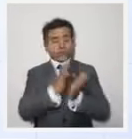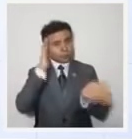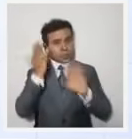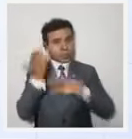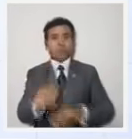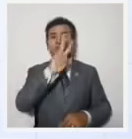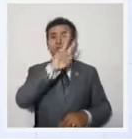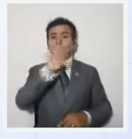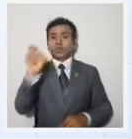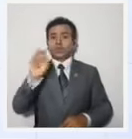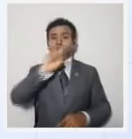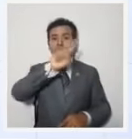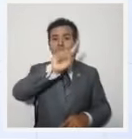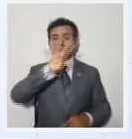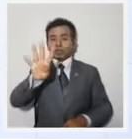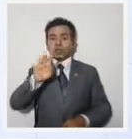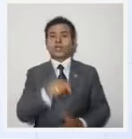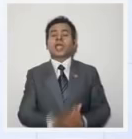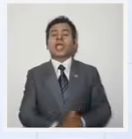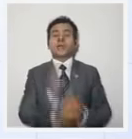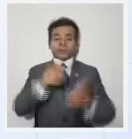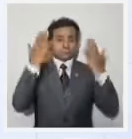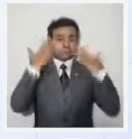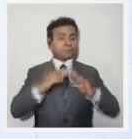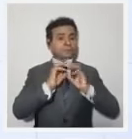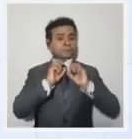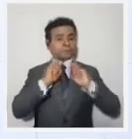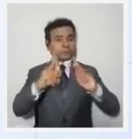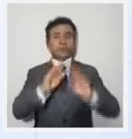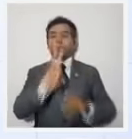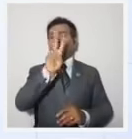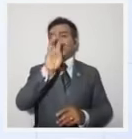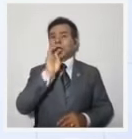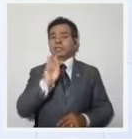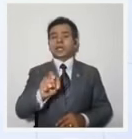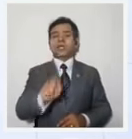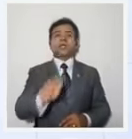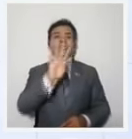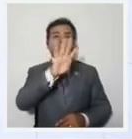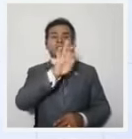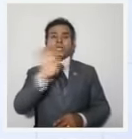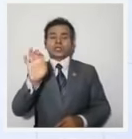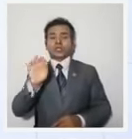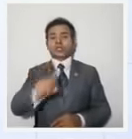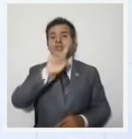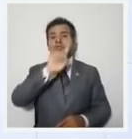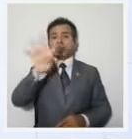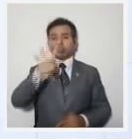313 জন। আমাদের এ পর্যন্ত মৃত্যু 214 জন এবং এ পর্যন্ত সুস্থ